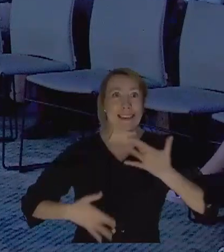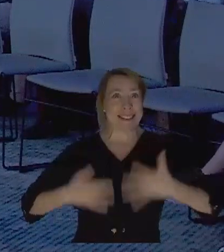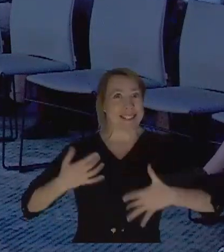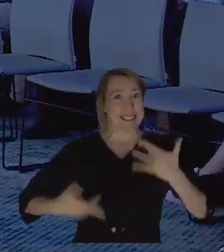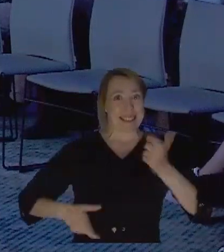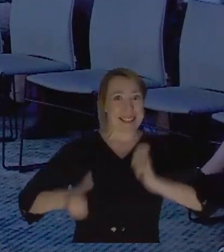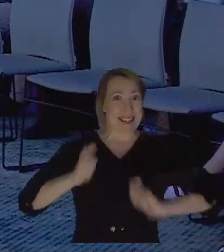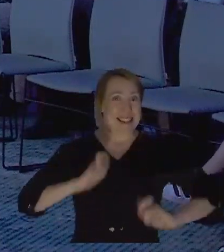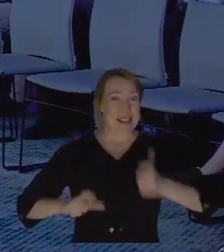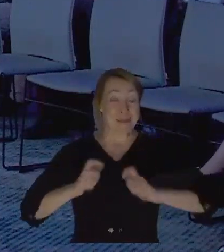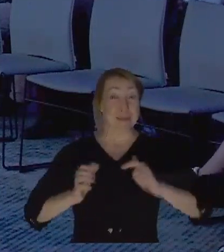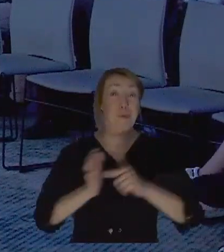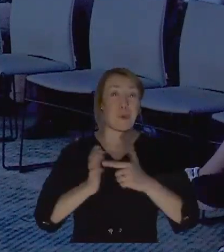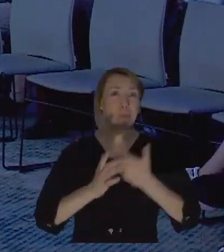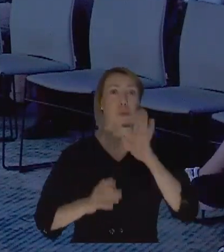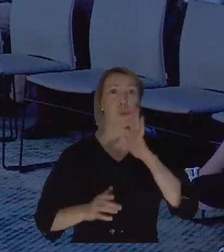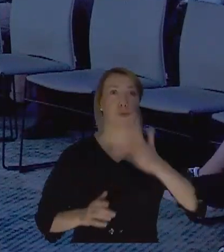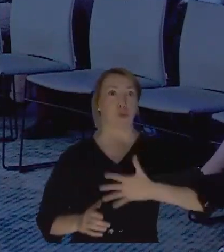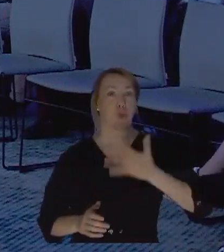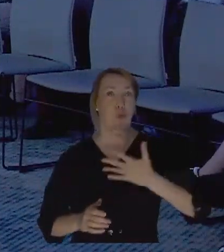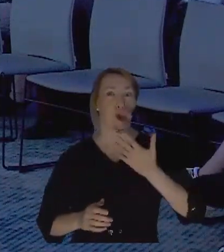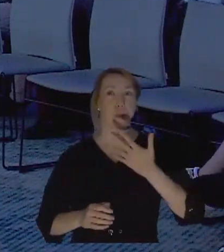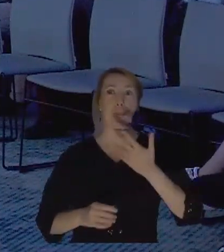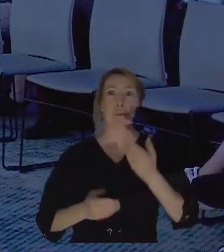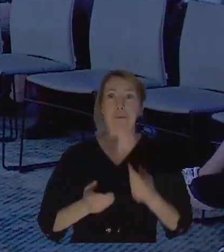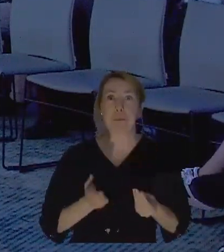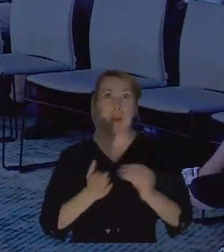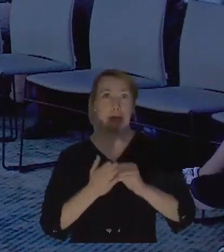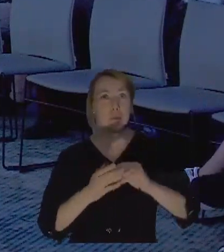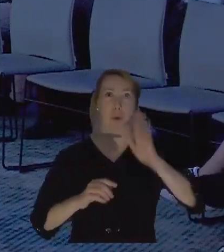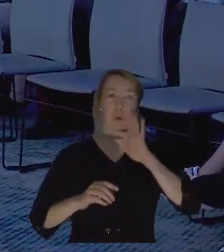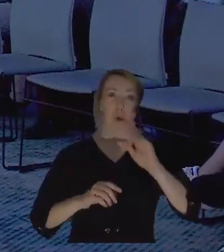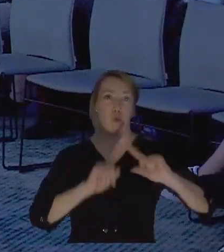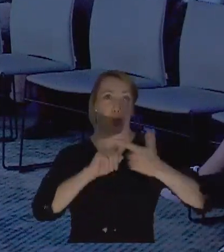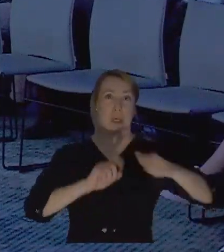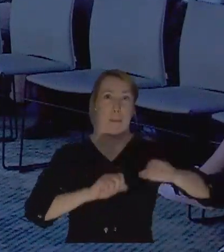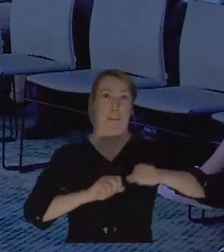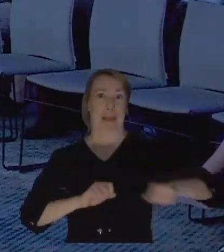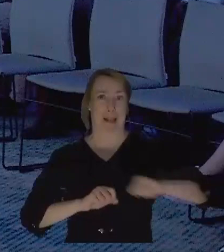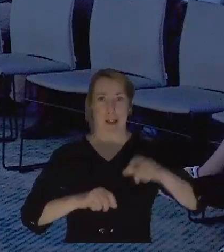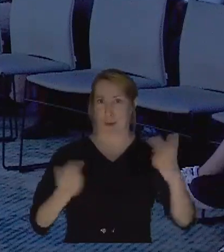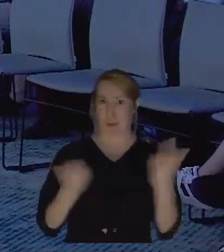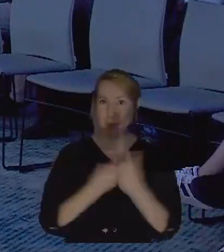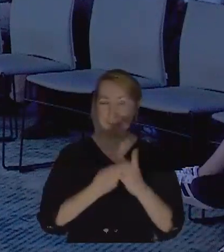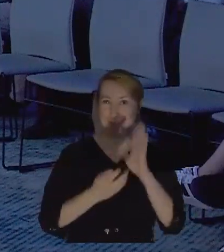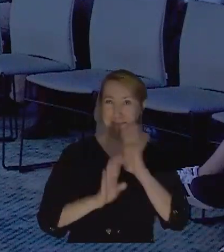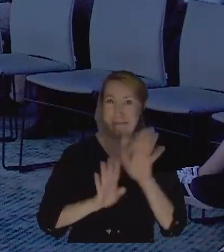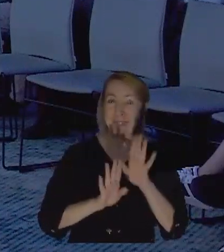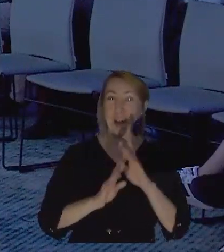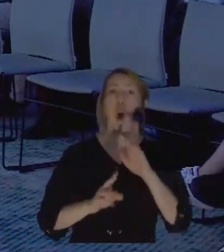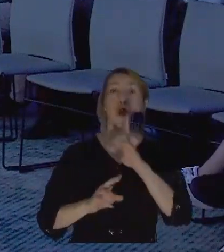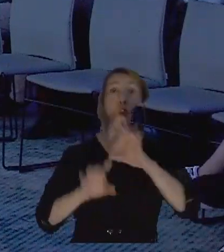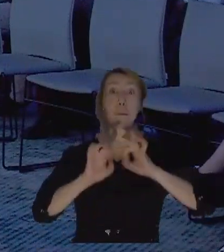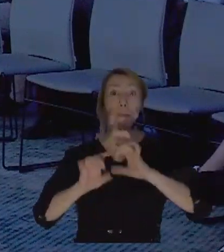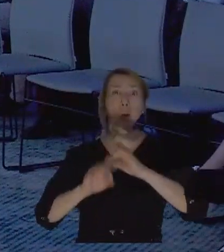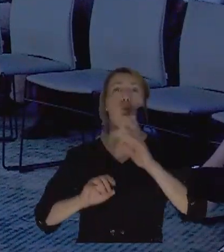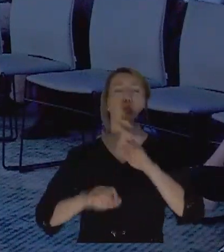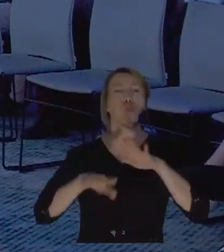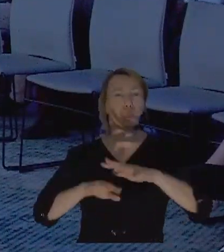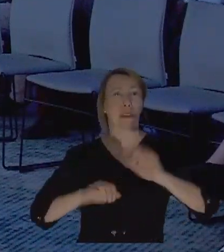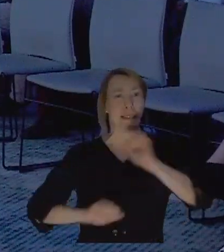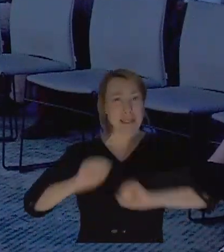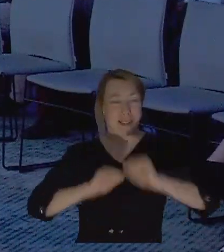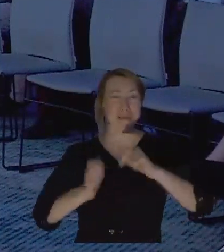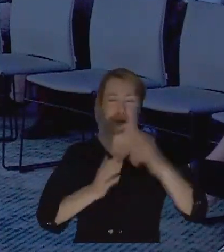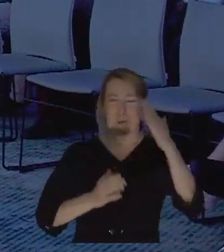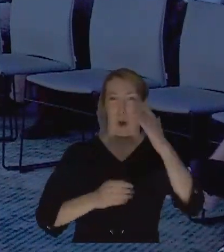I wtedy czujemy, jakby wskakuje nam jakby taki drugi bieg. Osoby, które biegają, że tak powiem, są bardzo aktywne fizycznie, doskonale